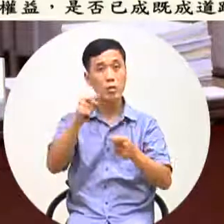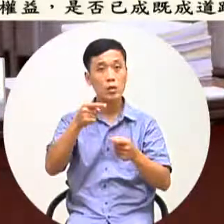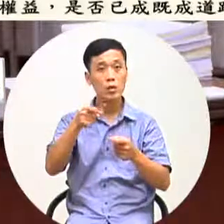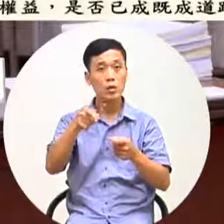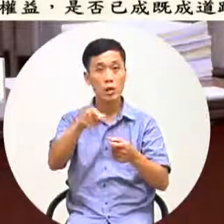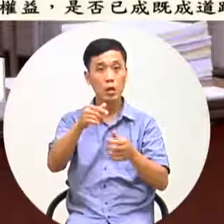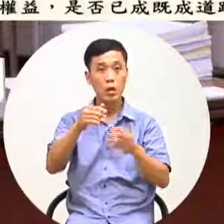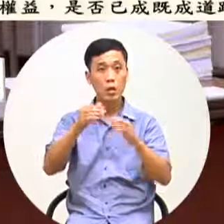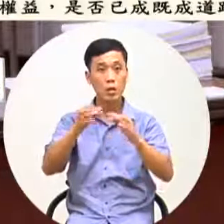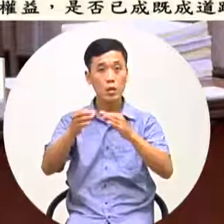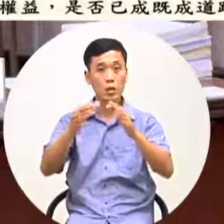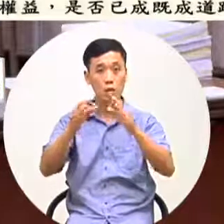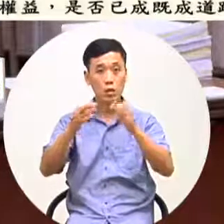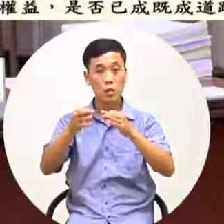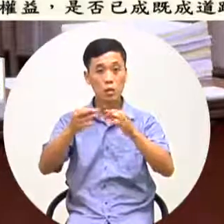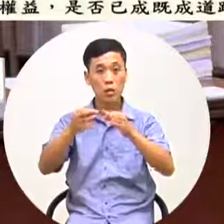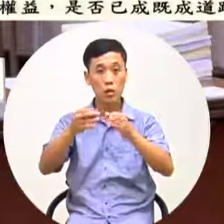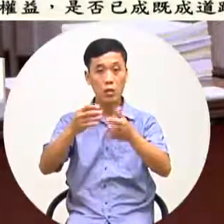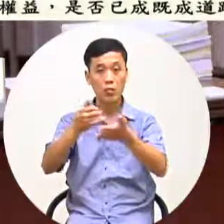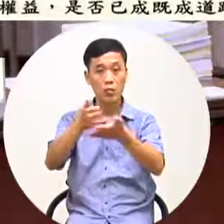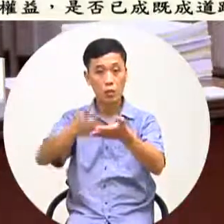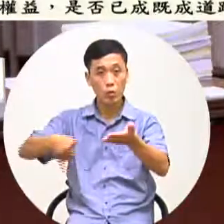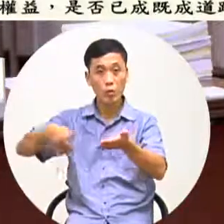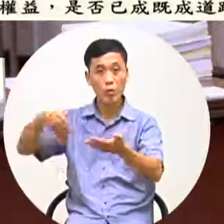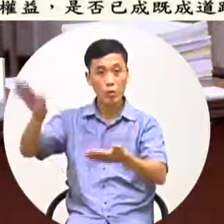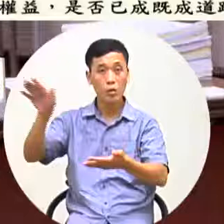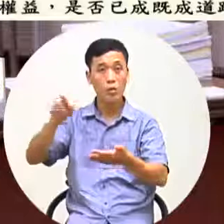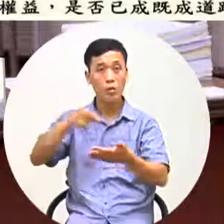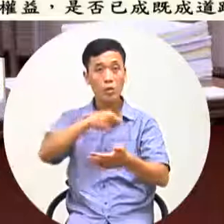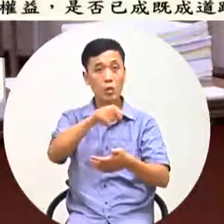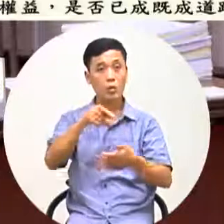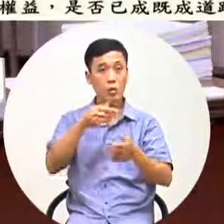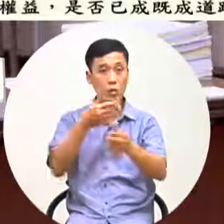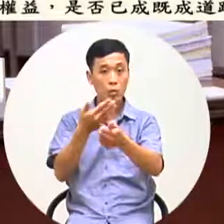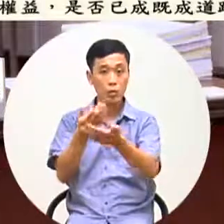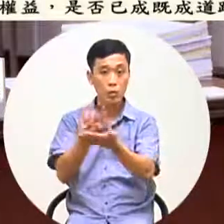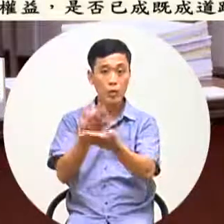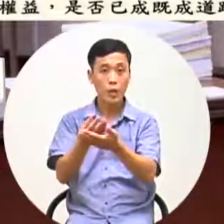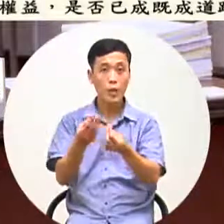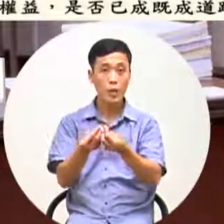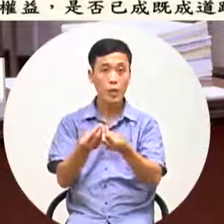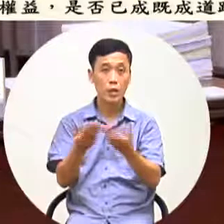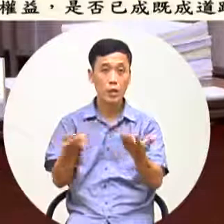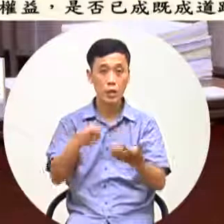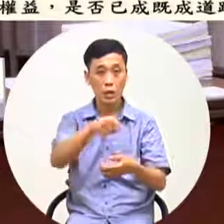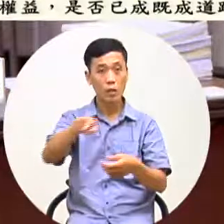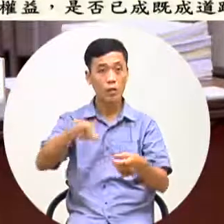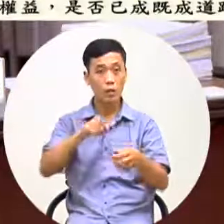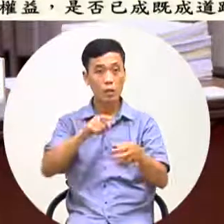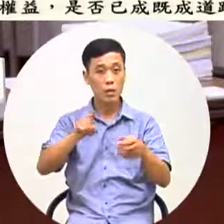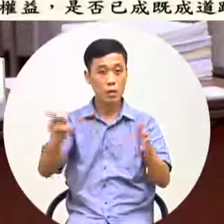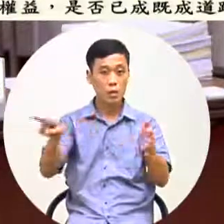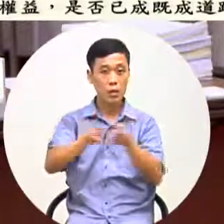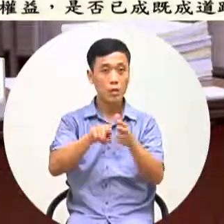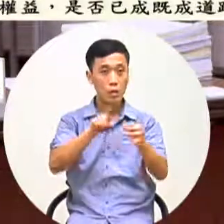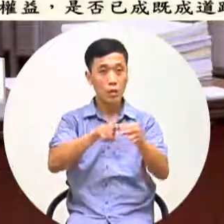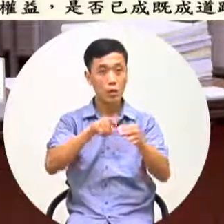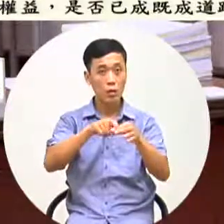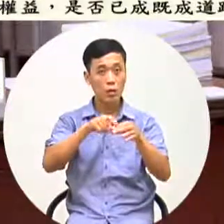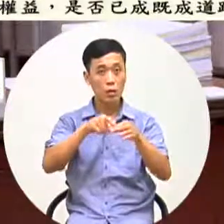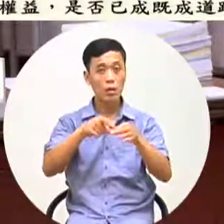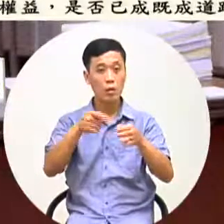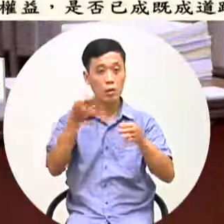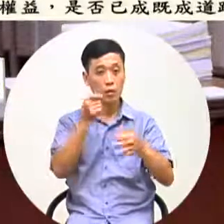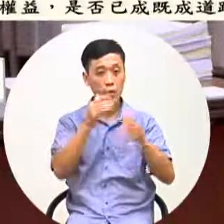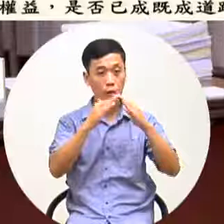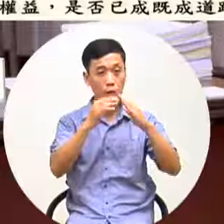诉，因咧辛苦赚来要一栋厝的，互因是因规家咧一个收伫遐咧住的，一栋房屋遮住的，六十